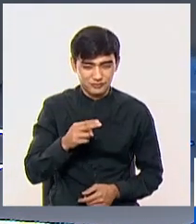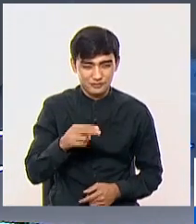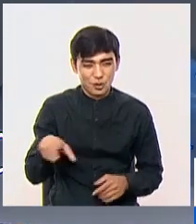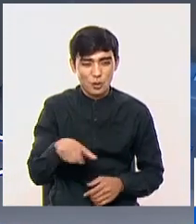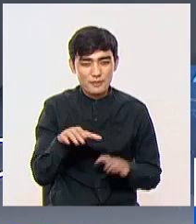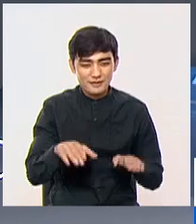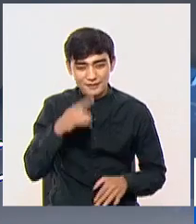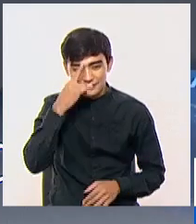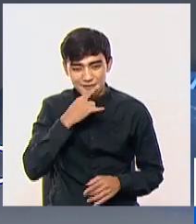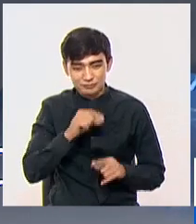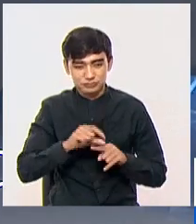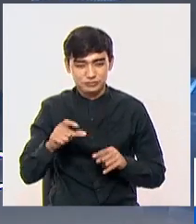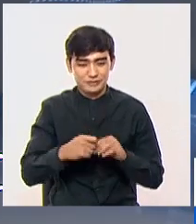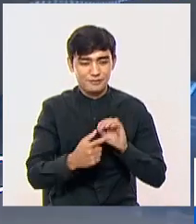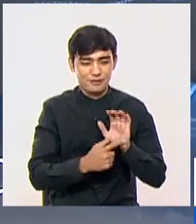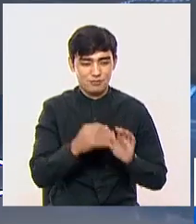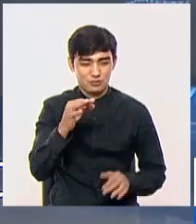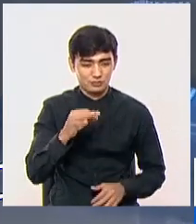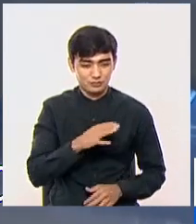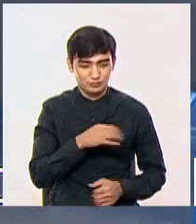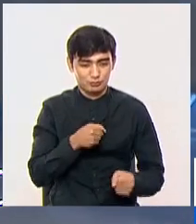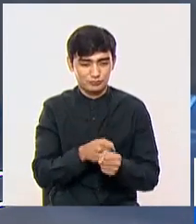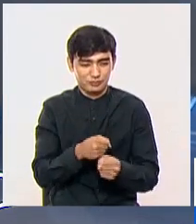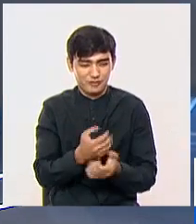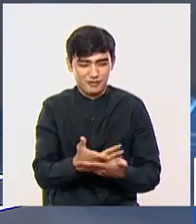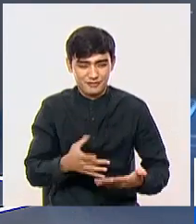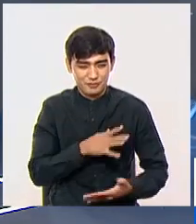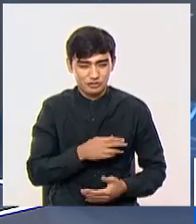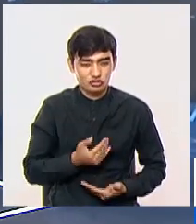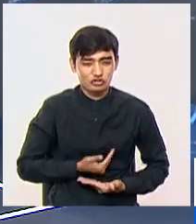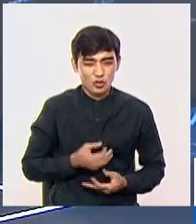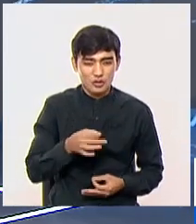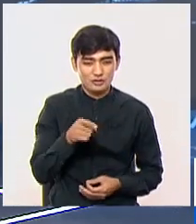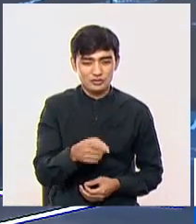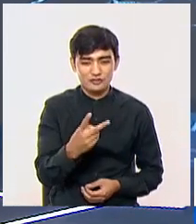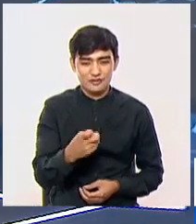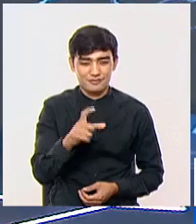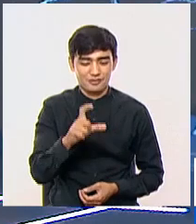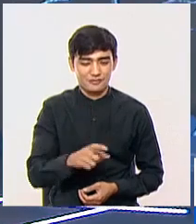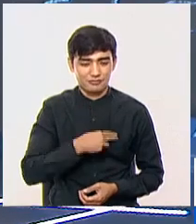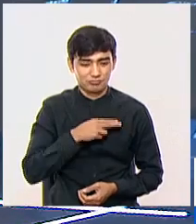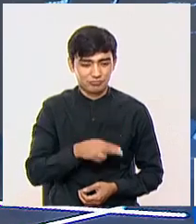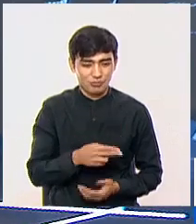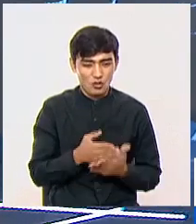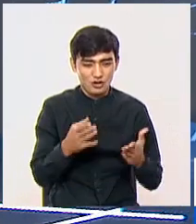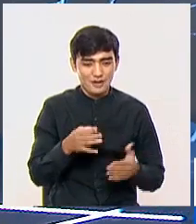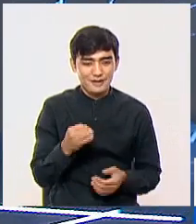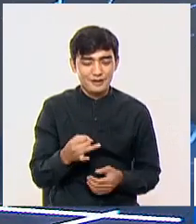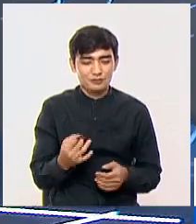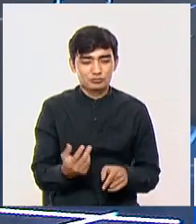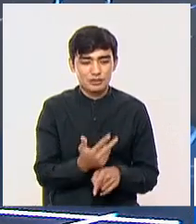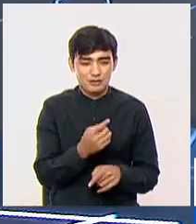Казахстане увеличилось на 17%. Аварии унесли жизни 1200 человек. Чаще почти на треть